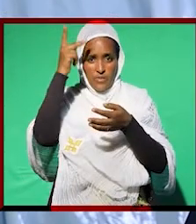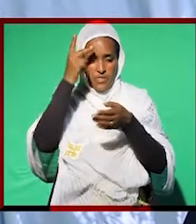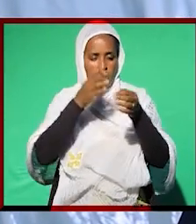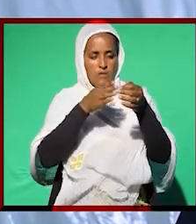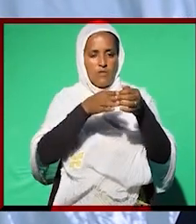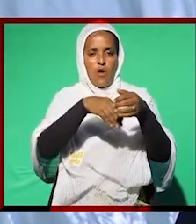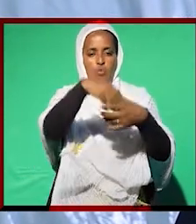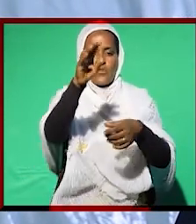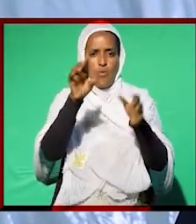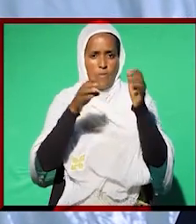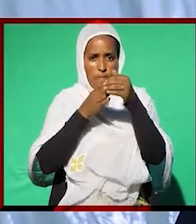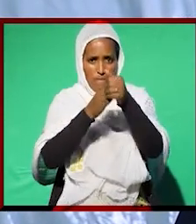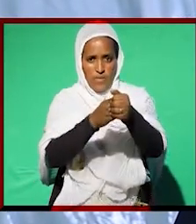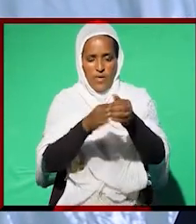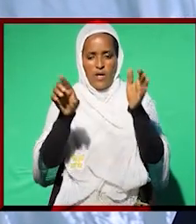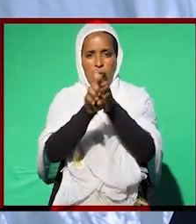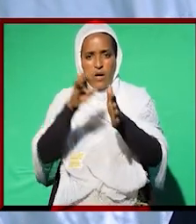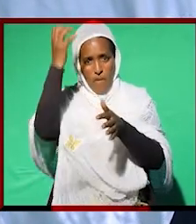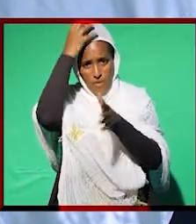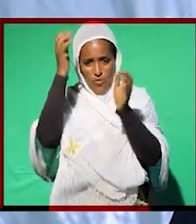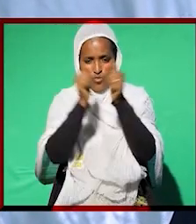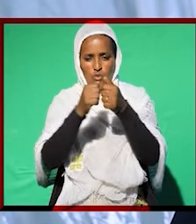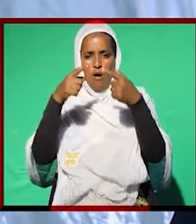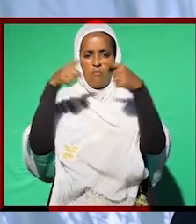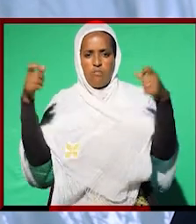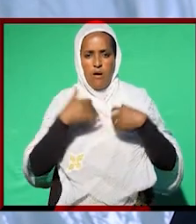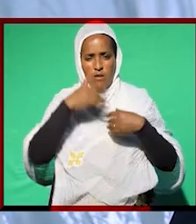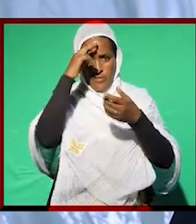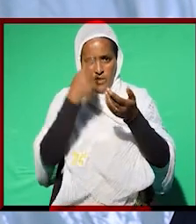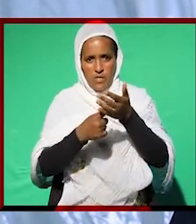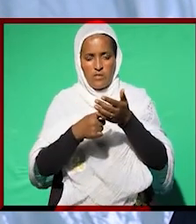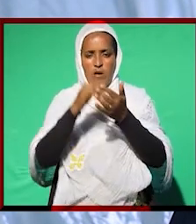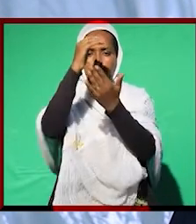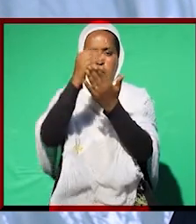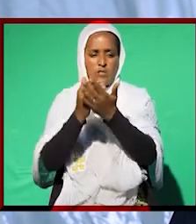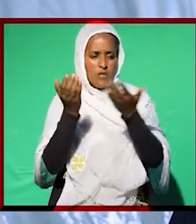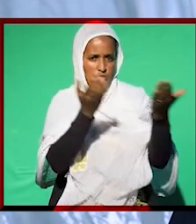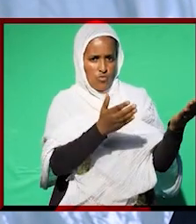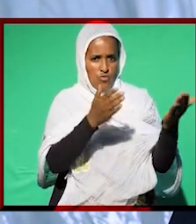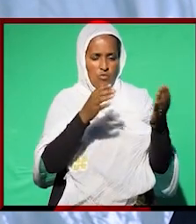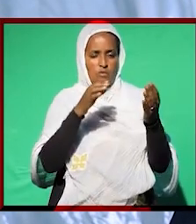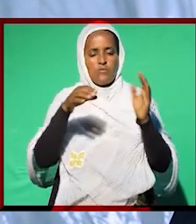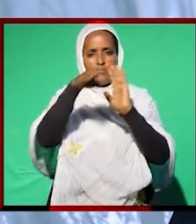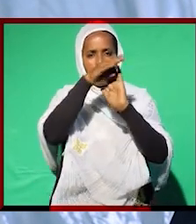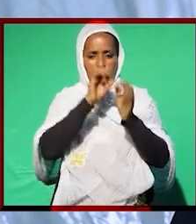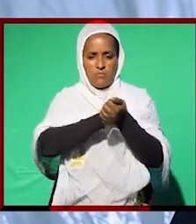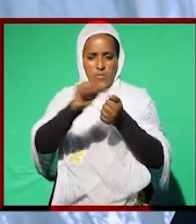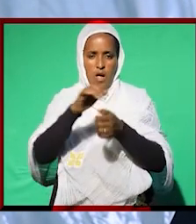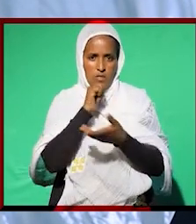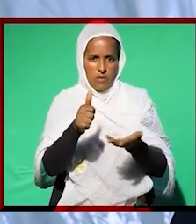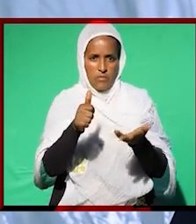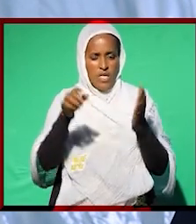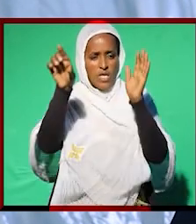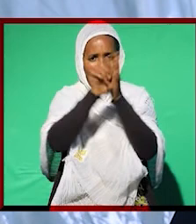ይሄ የትምህርት ሚኒስቴር ያወጣው መመሪያ ከህገ መንግስቱ ጋር ስለሚጻረስ የተወካዮች ምክር ቤት በአጀንዳ ቀርቦለት እንዲሻረው የሚፈልግ